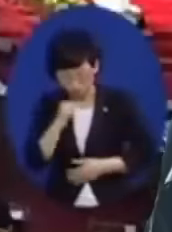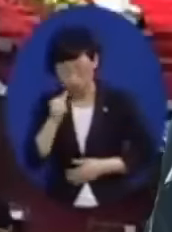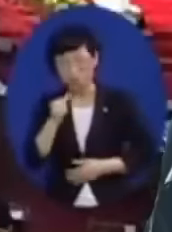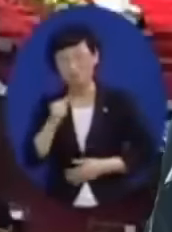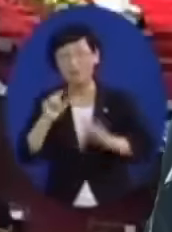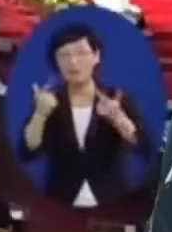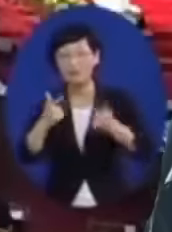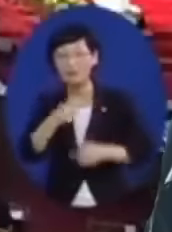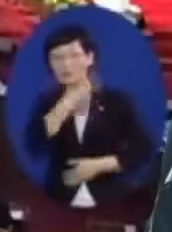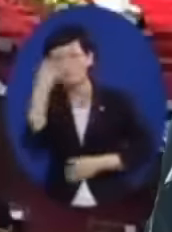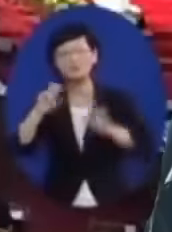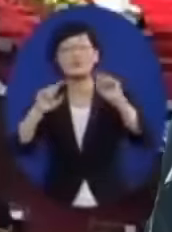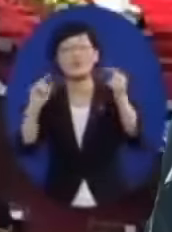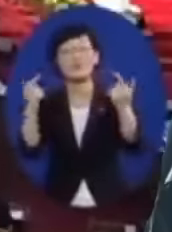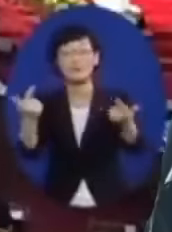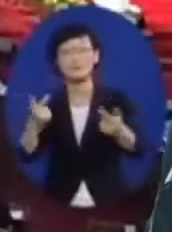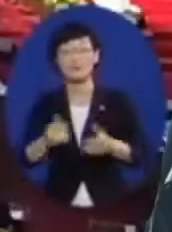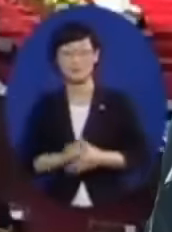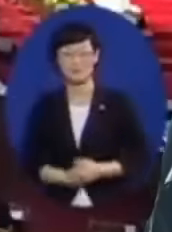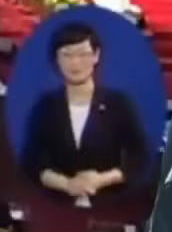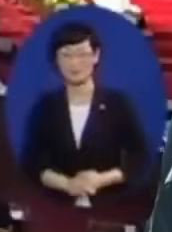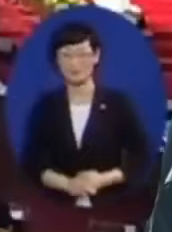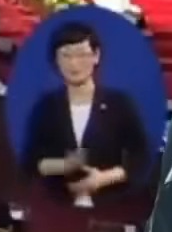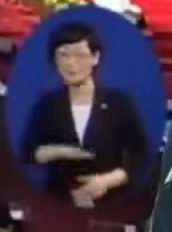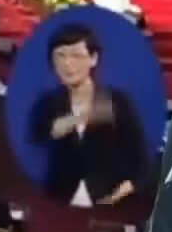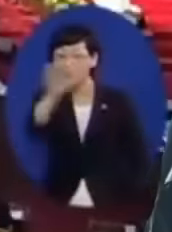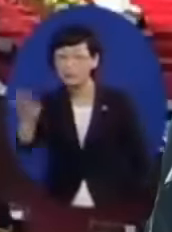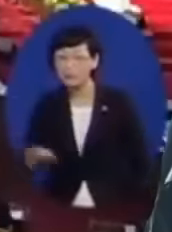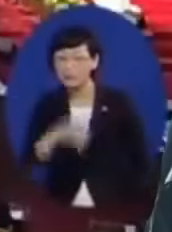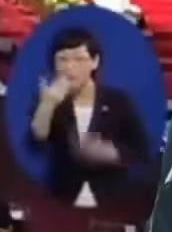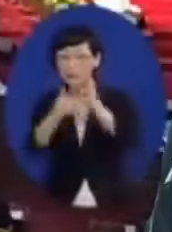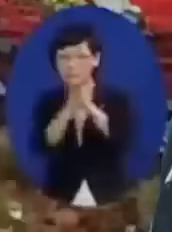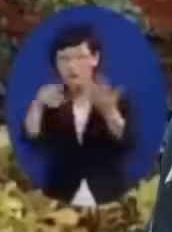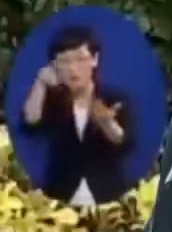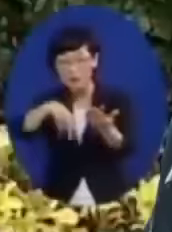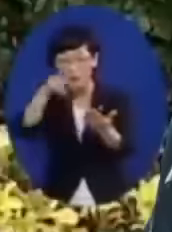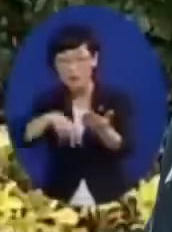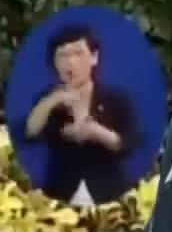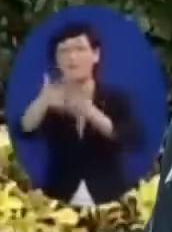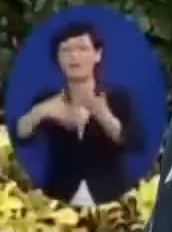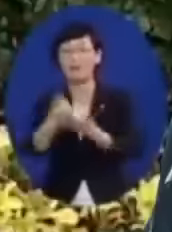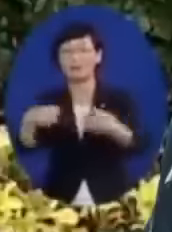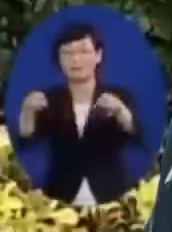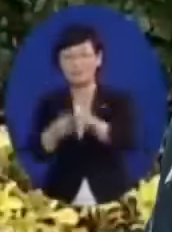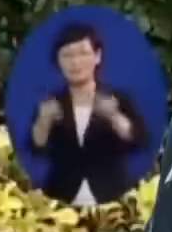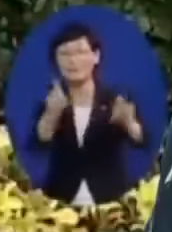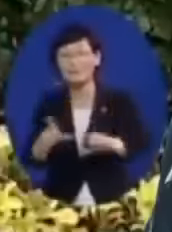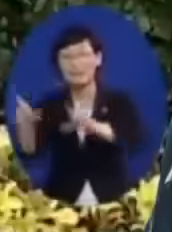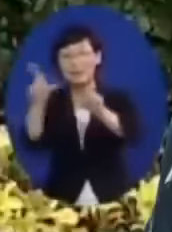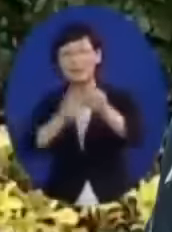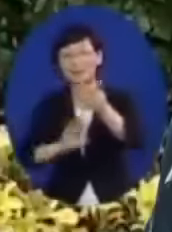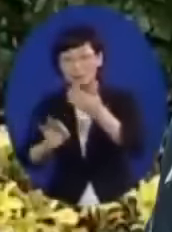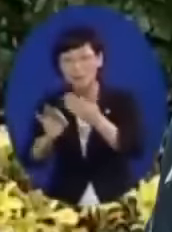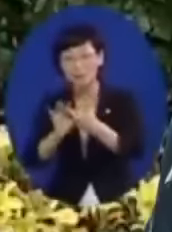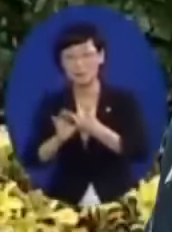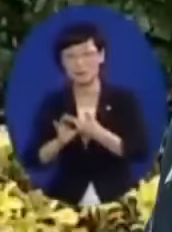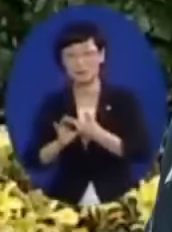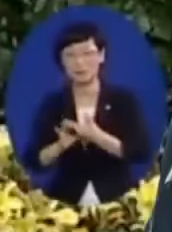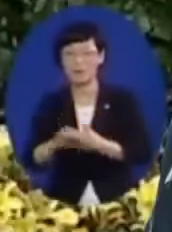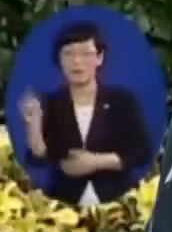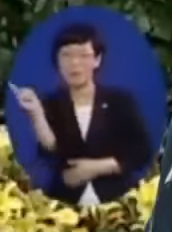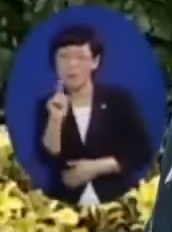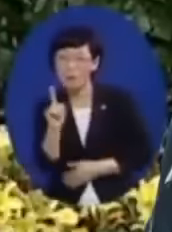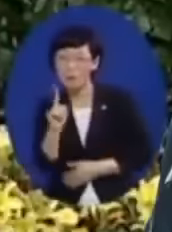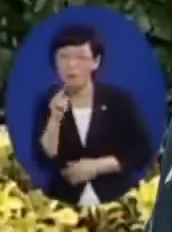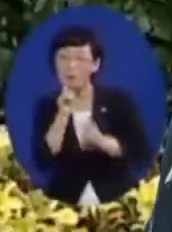주무시지도 아니하시는 것입니다. 우리가 성경을 읽고 하나님과 같이 살면은 어느